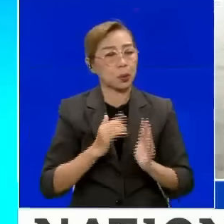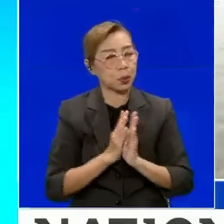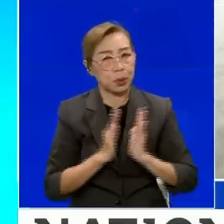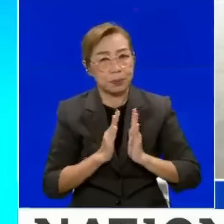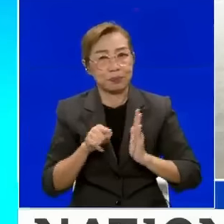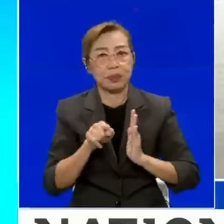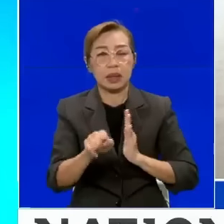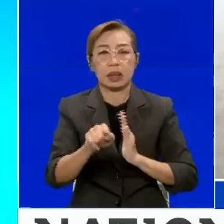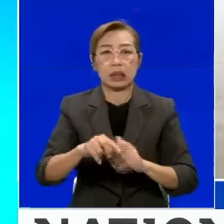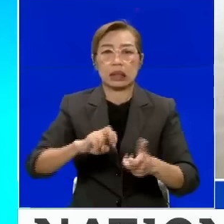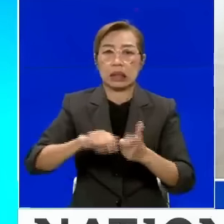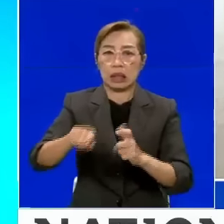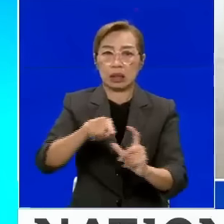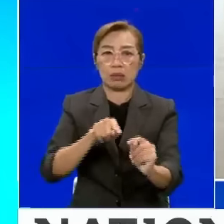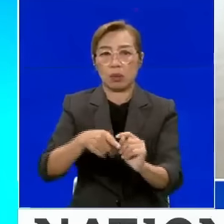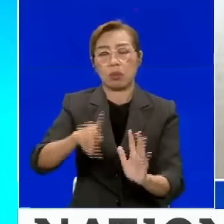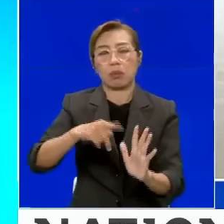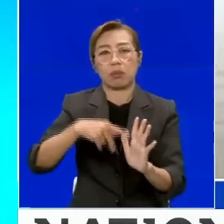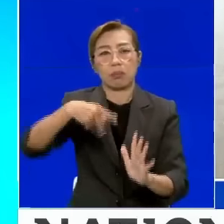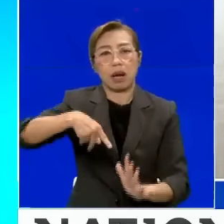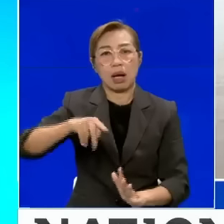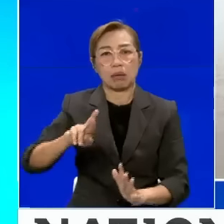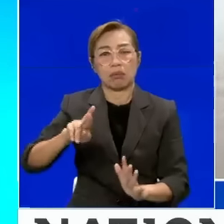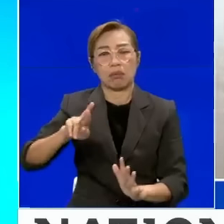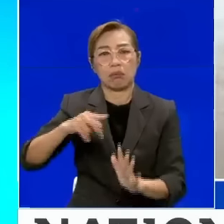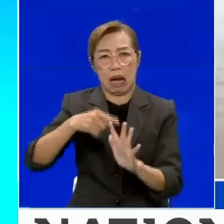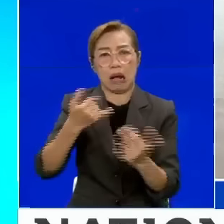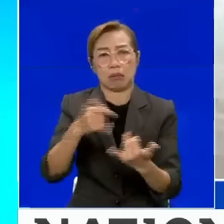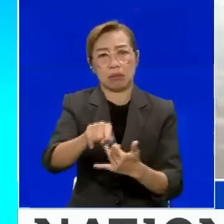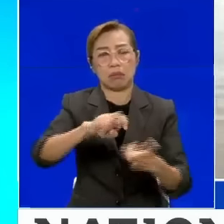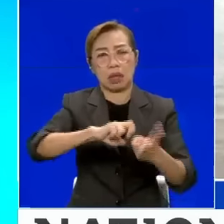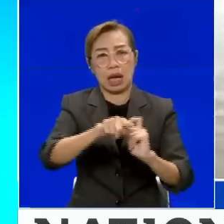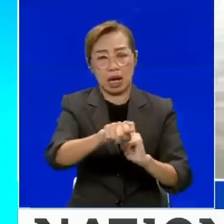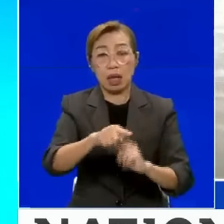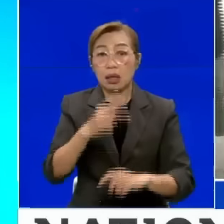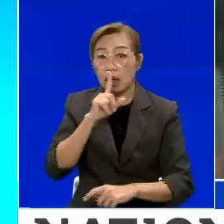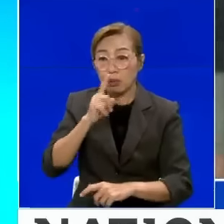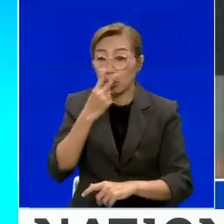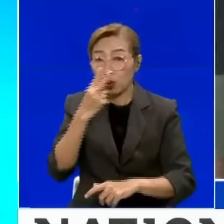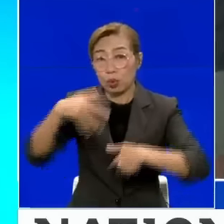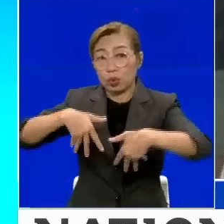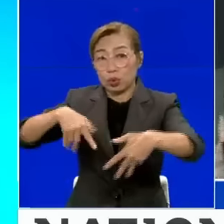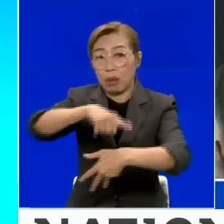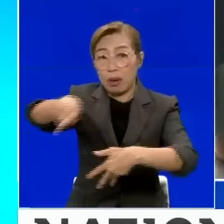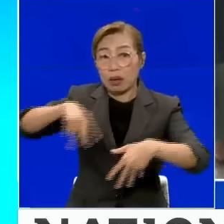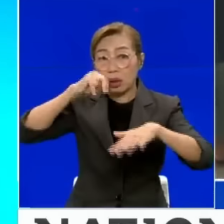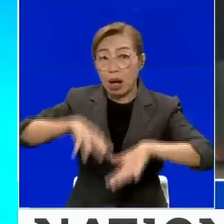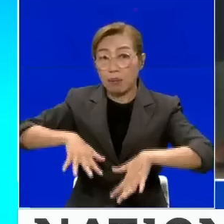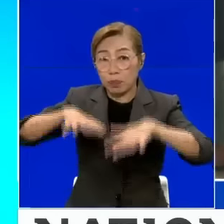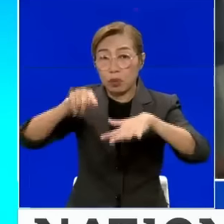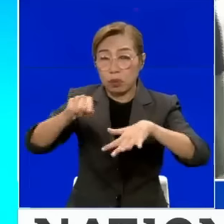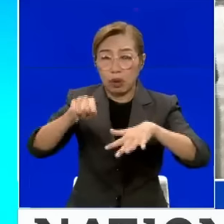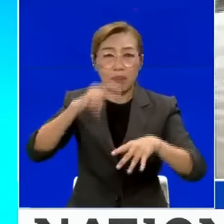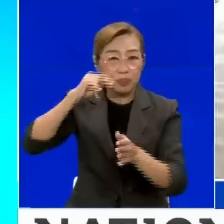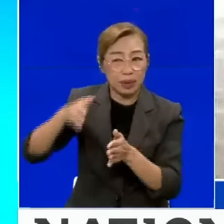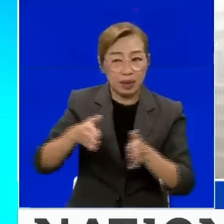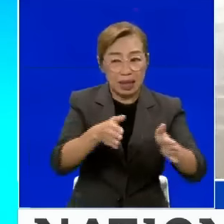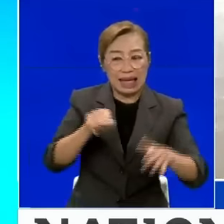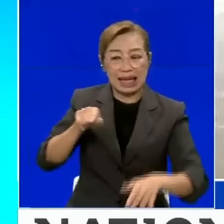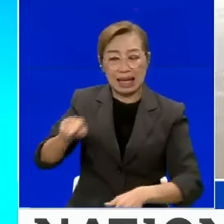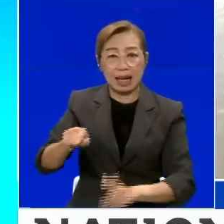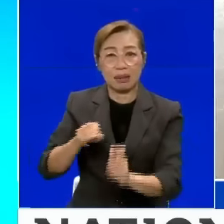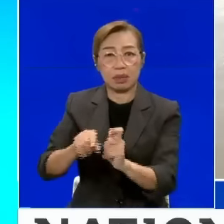ของทางปากพระครับคุณผู้ชมครับทีนี้เราไปดูความเดือดร้อนของผู้ประสบภัยในพื้นที่ต้นน้ำกันบ้างก็คือสวรรคโล